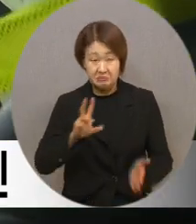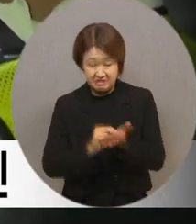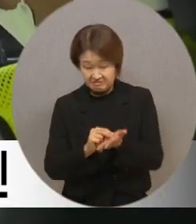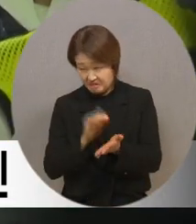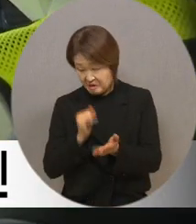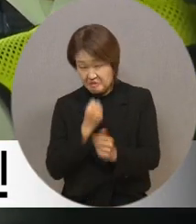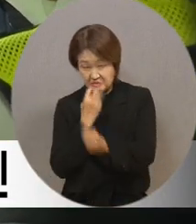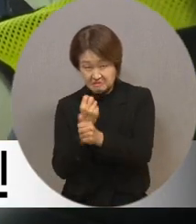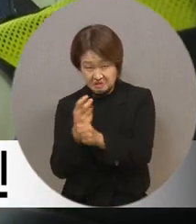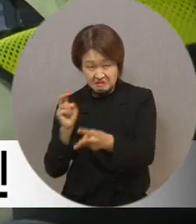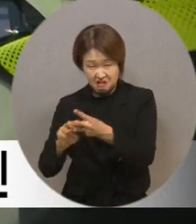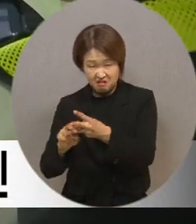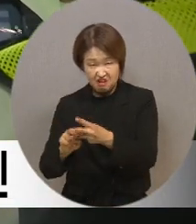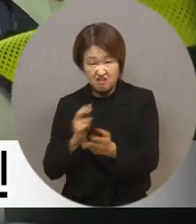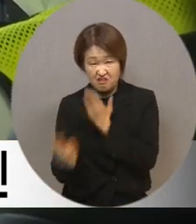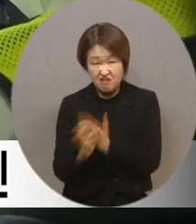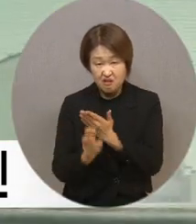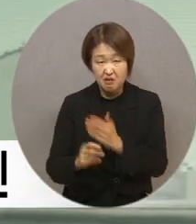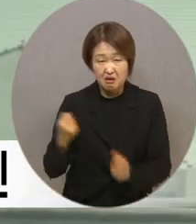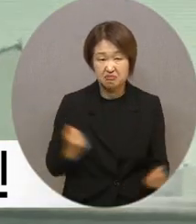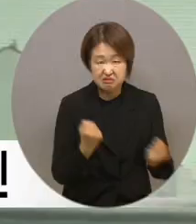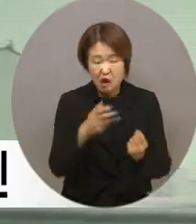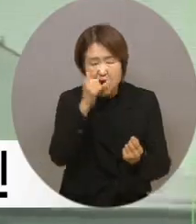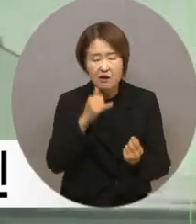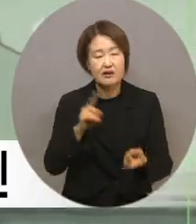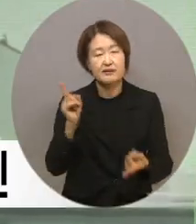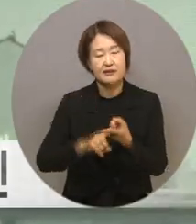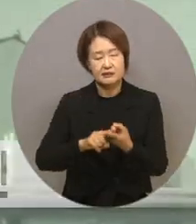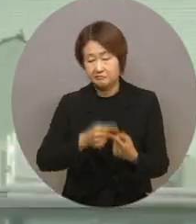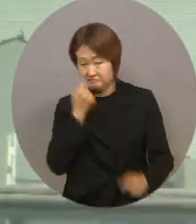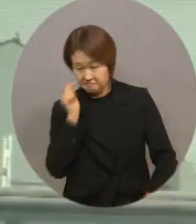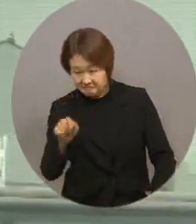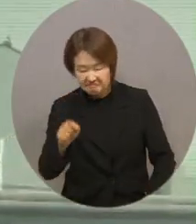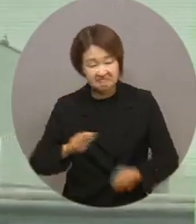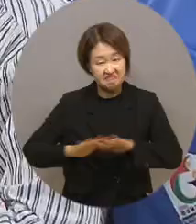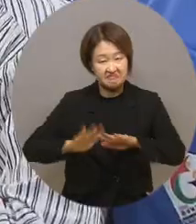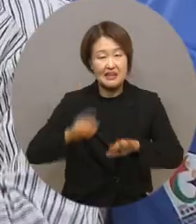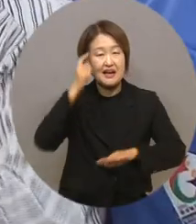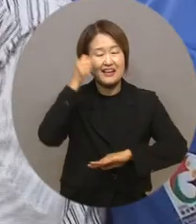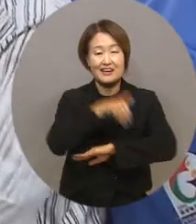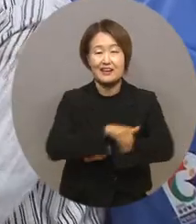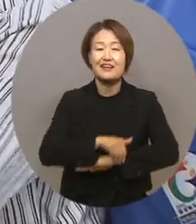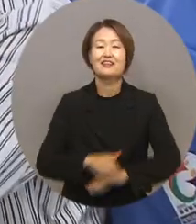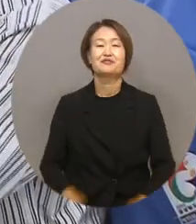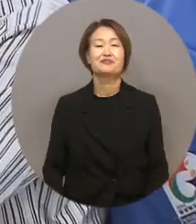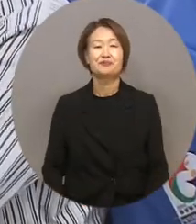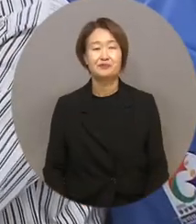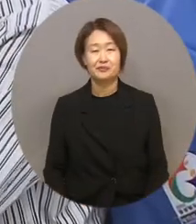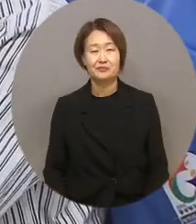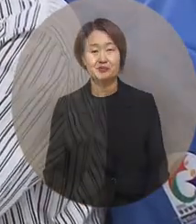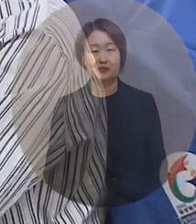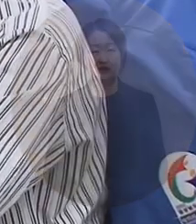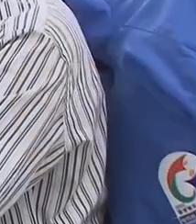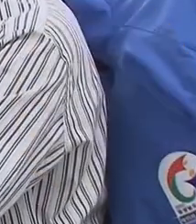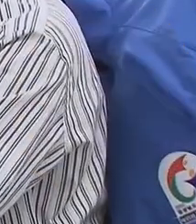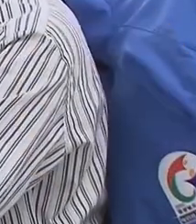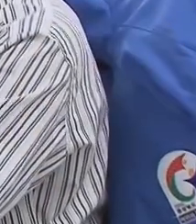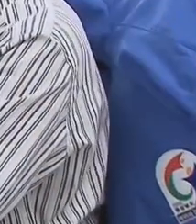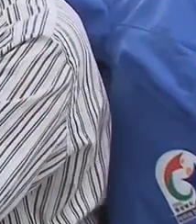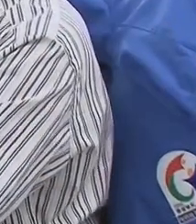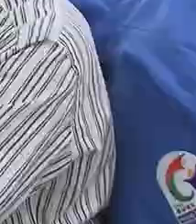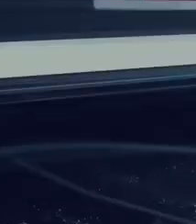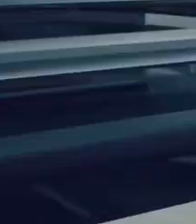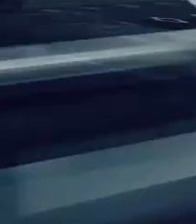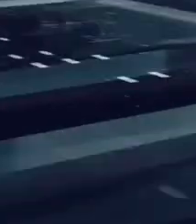설치해 부당운송을 적극적으로 대처할 것이라고 밝혔습니다. 복지TV 뉴스 김은별입니다.